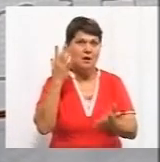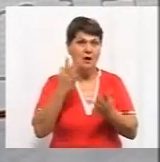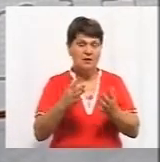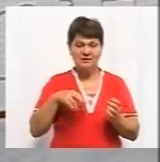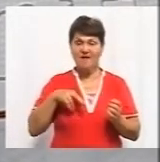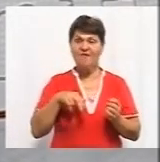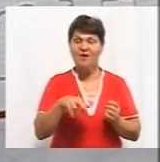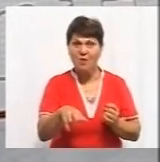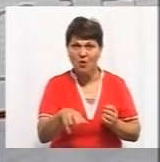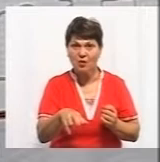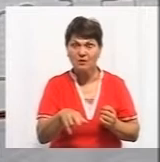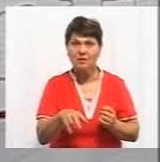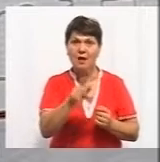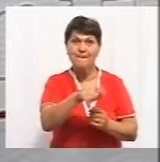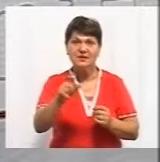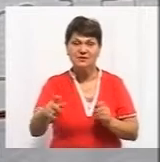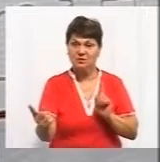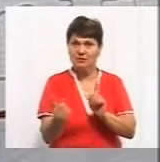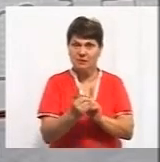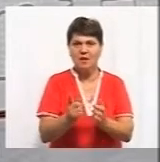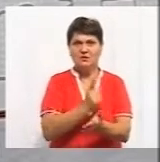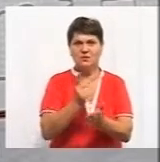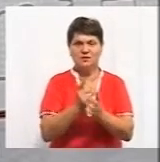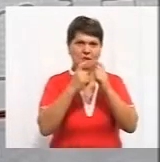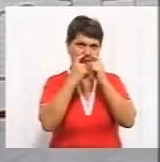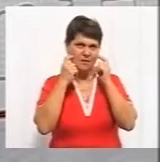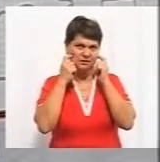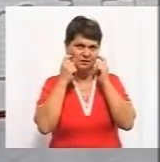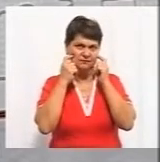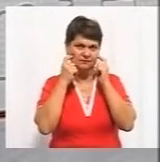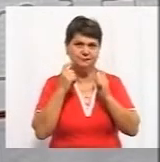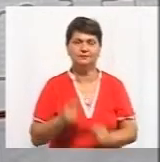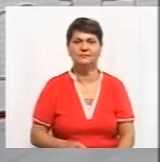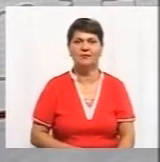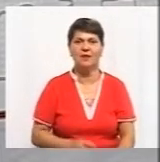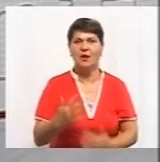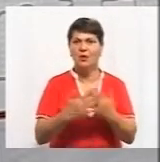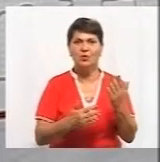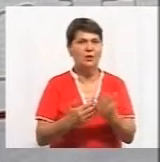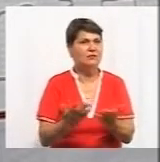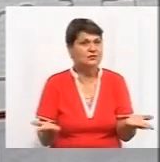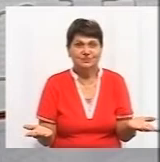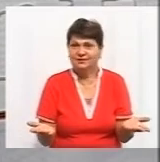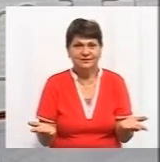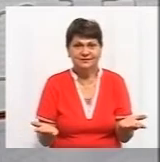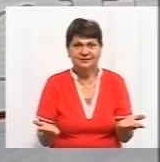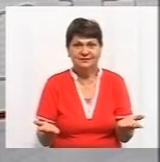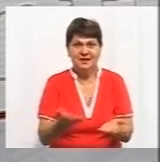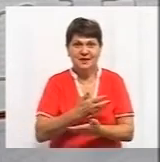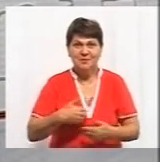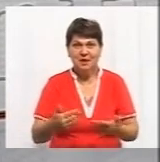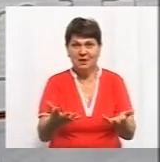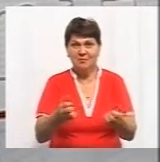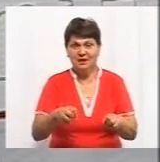до пасажирів, при посадці пасажирів, він зобов'язаний бути в масці. В рукавички він сьогодні не надіває, тому що ми